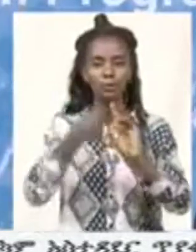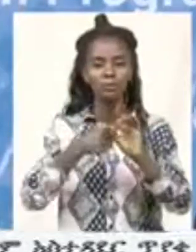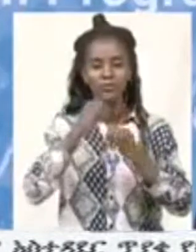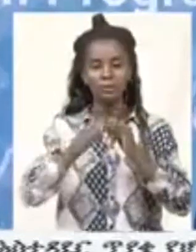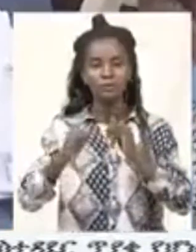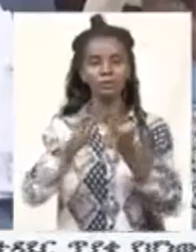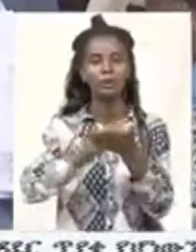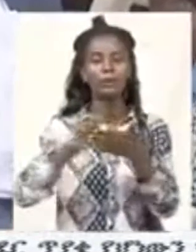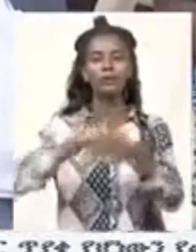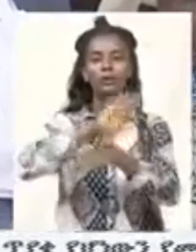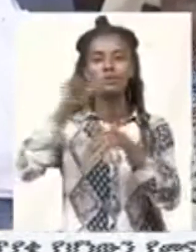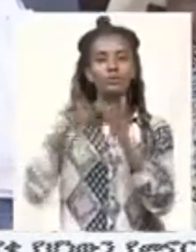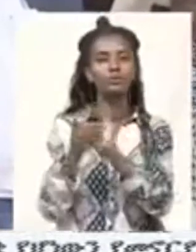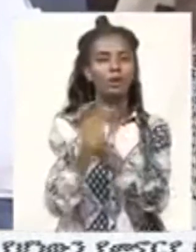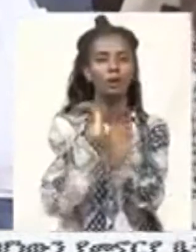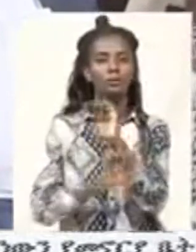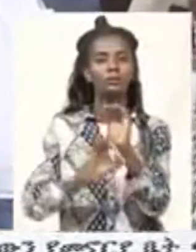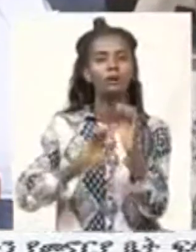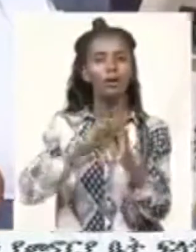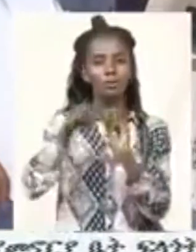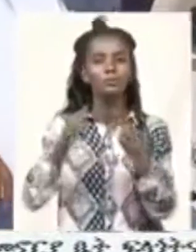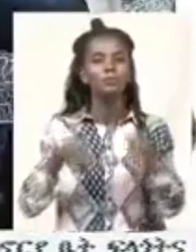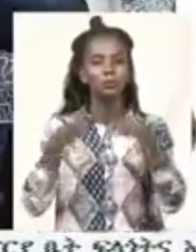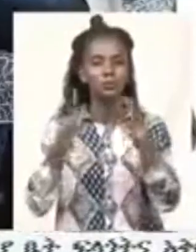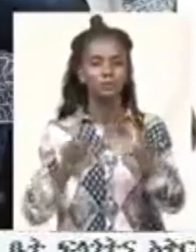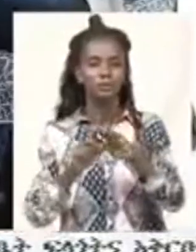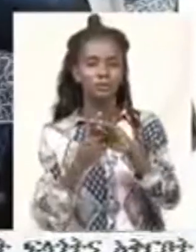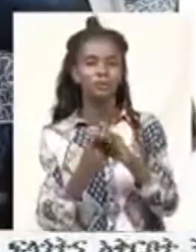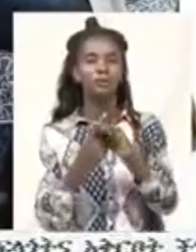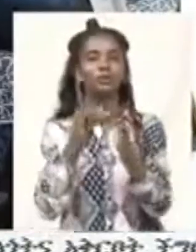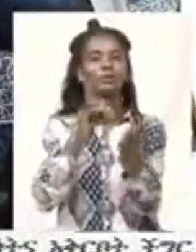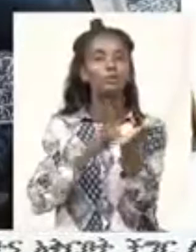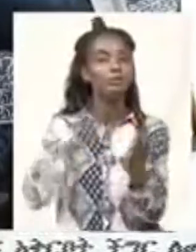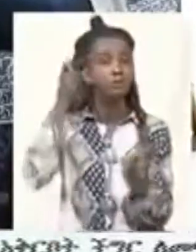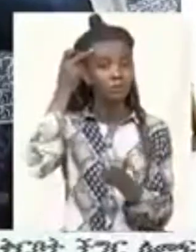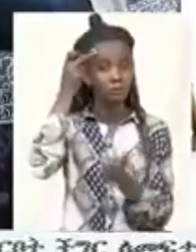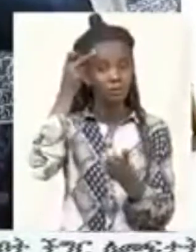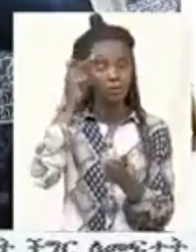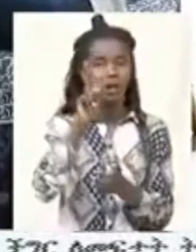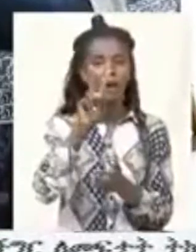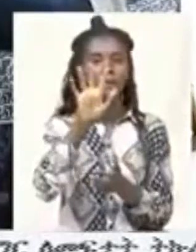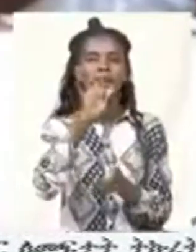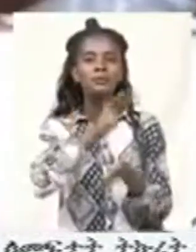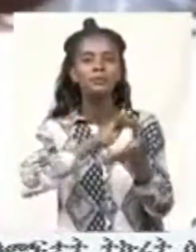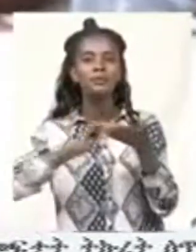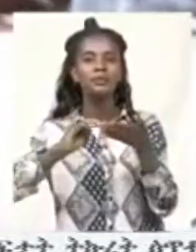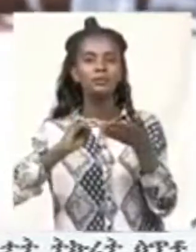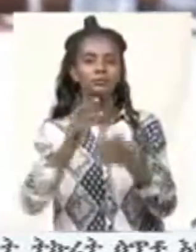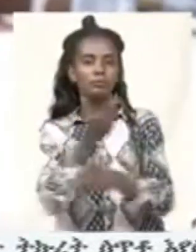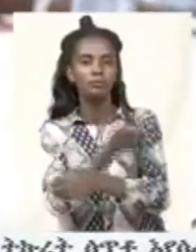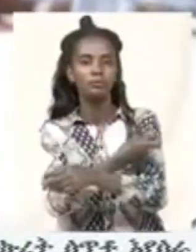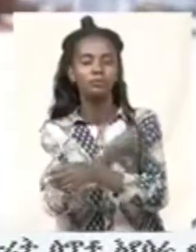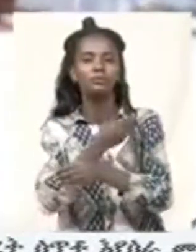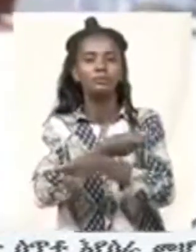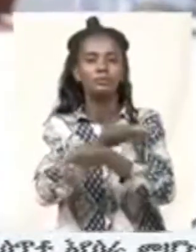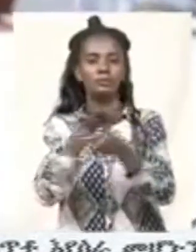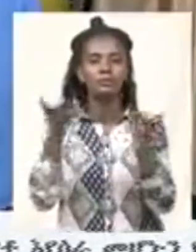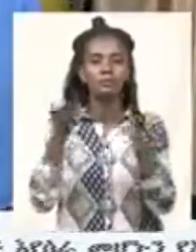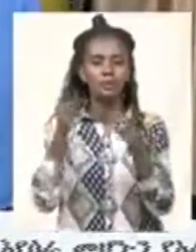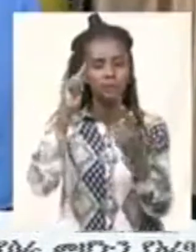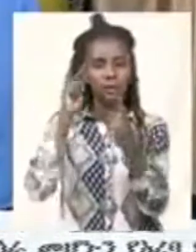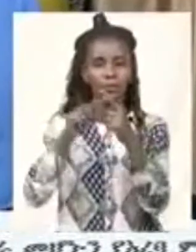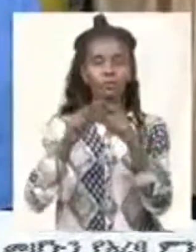ላይ በሁሉም የአገሪቱ አካባቢዎች መስጠት እንደሚጀመር የገለጹት ዶክተር ደረጀ 25 ሚሊዮን ዶዝ መጠን ክትባት ለማሰራጨት